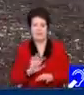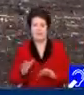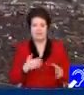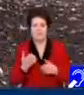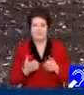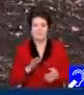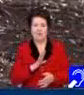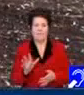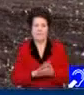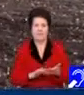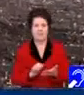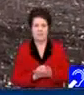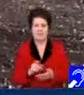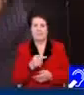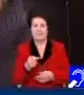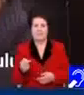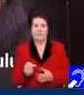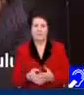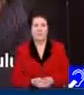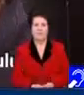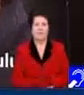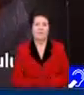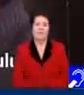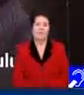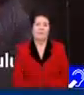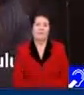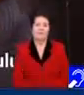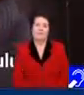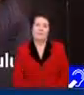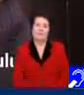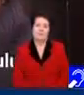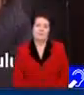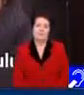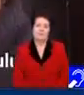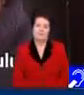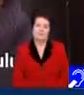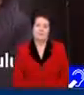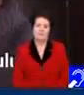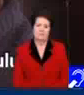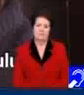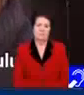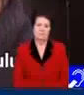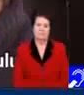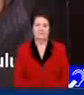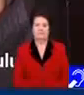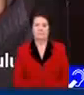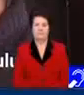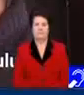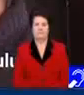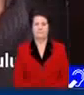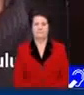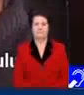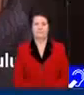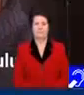va fi afectat de temperaturile scăzute. Теплый декабрь и вообще-то теплый вот начало января.